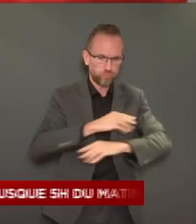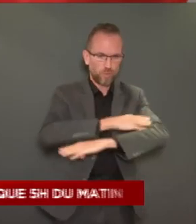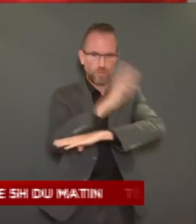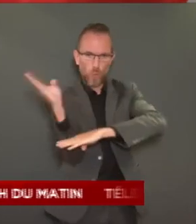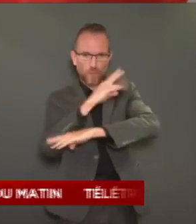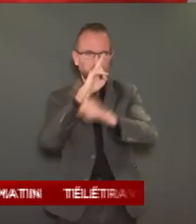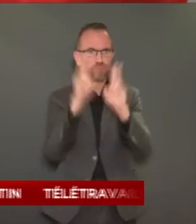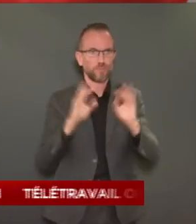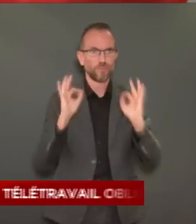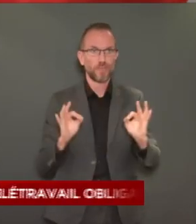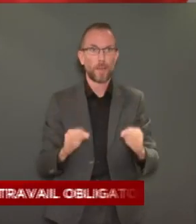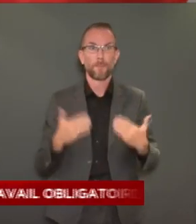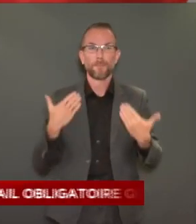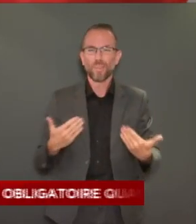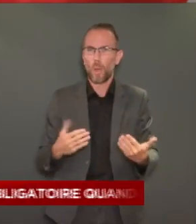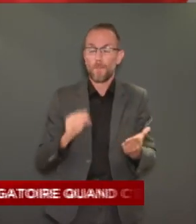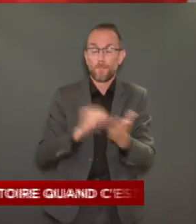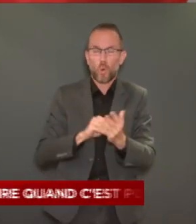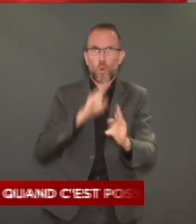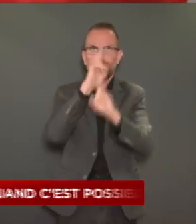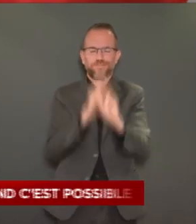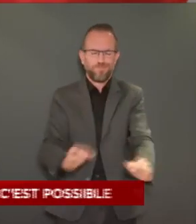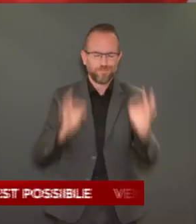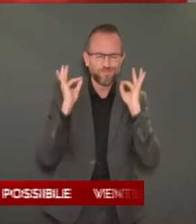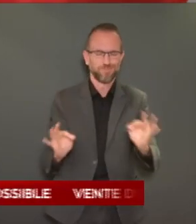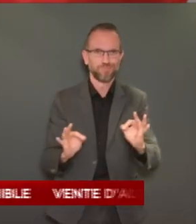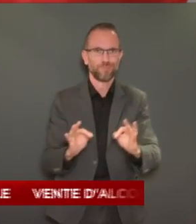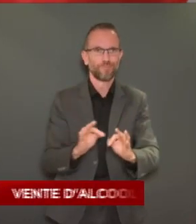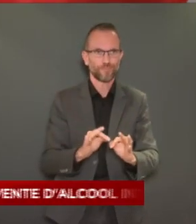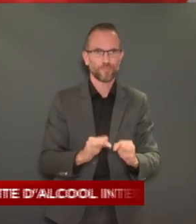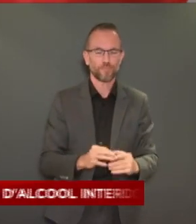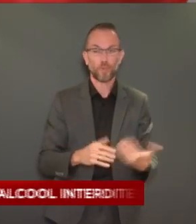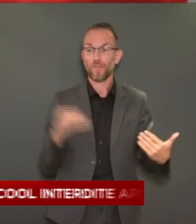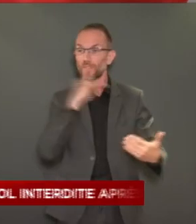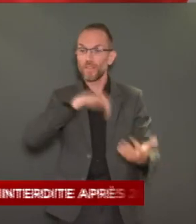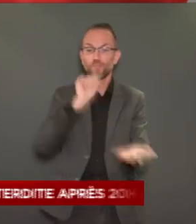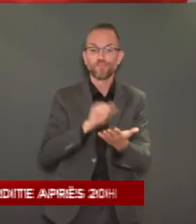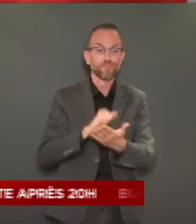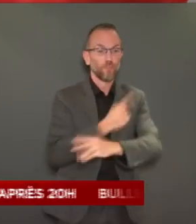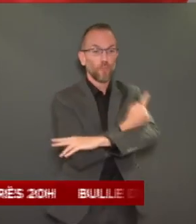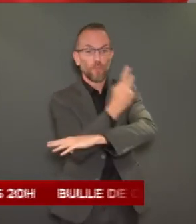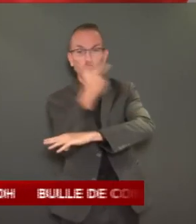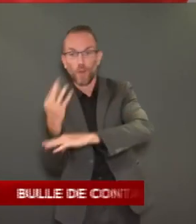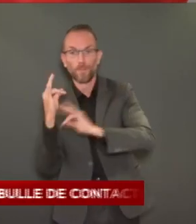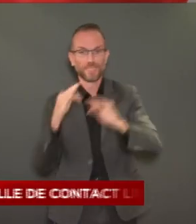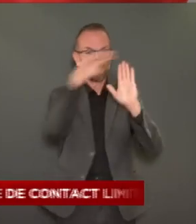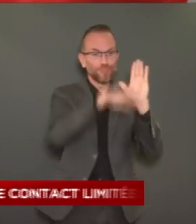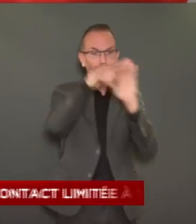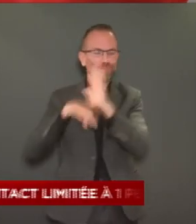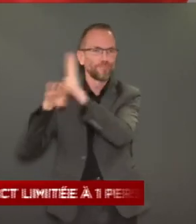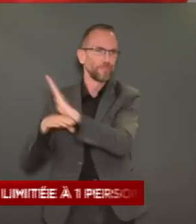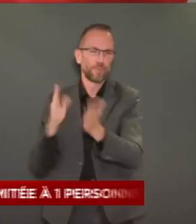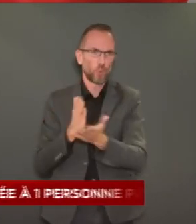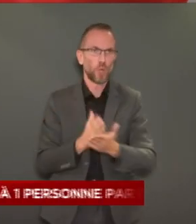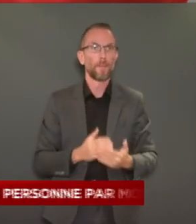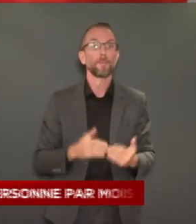ne va pas tellement vite, mais à un moment, il faudra aussi créer un espoir. Et l'espoir, c'est